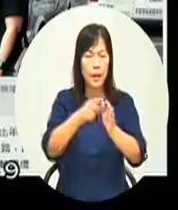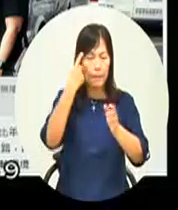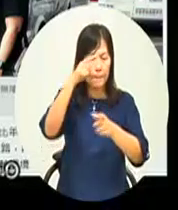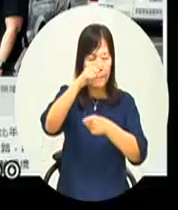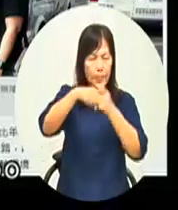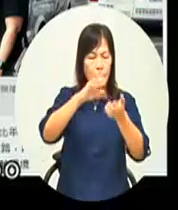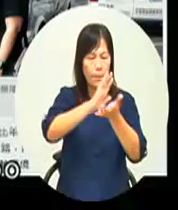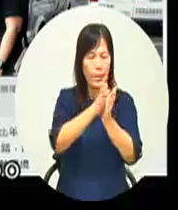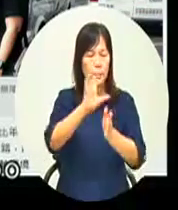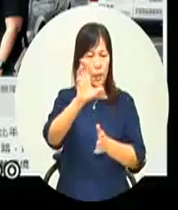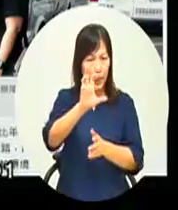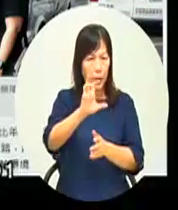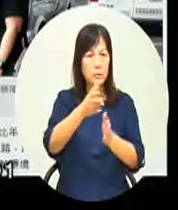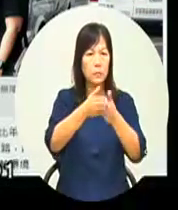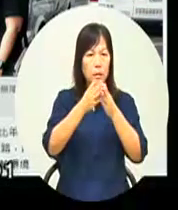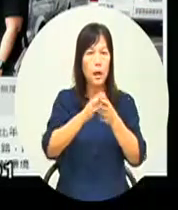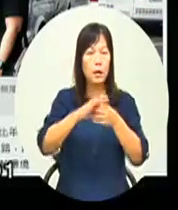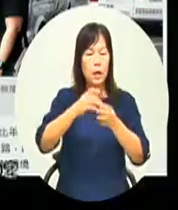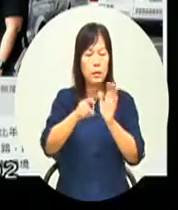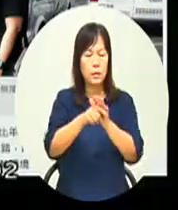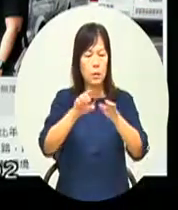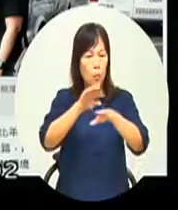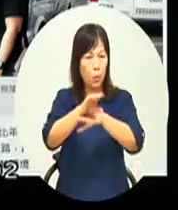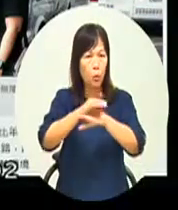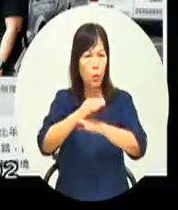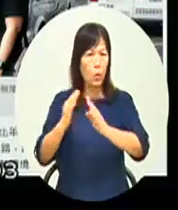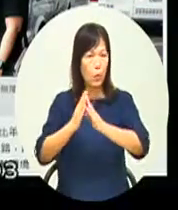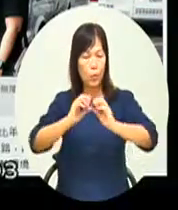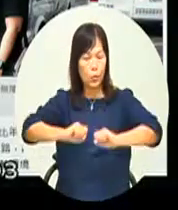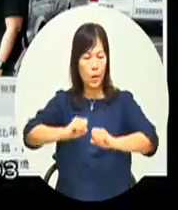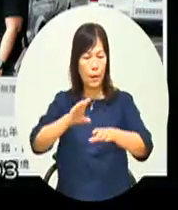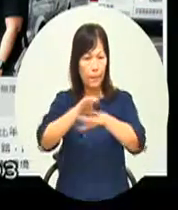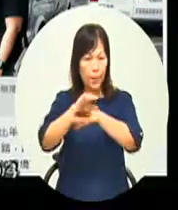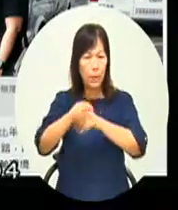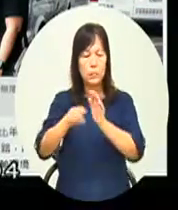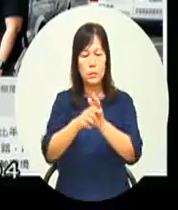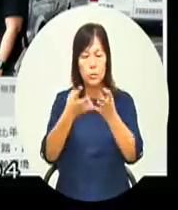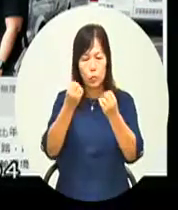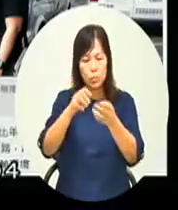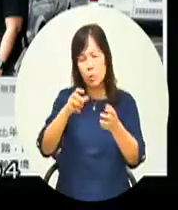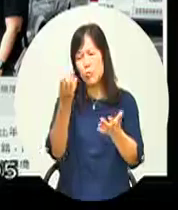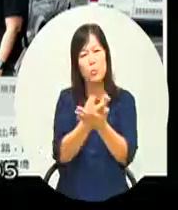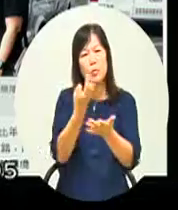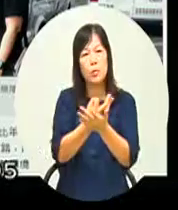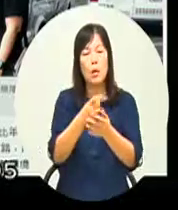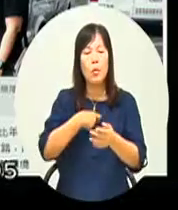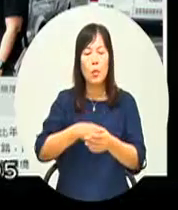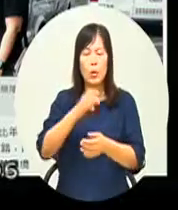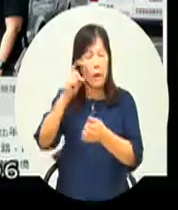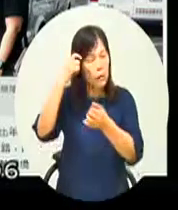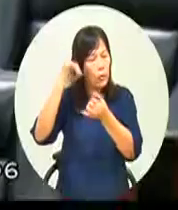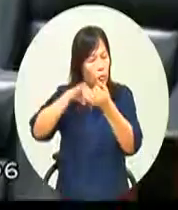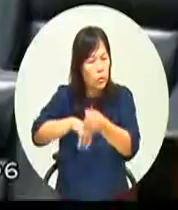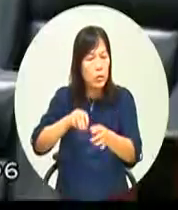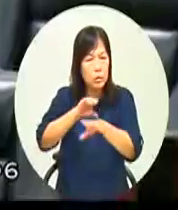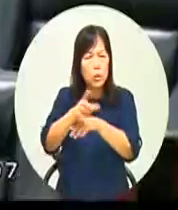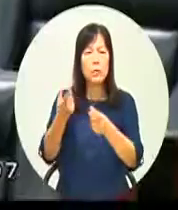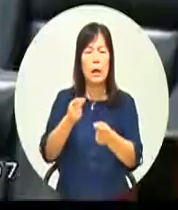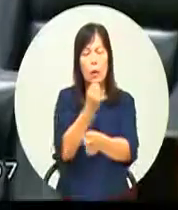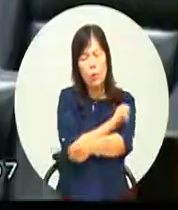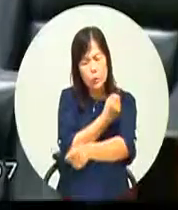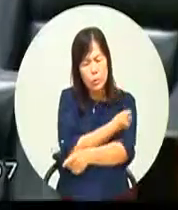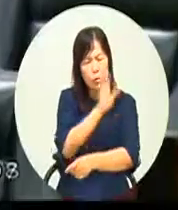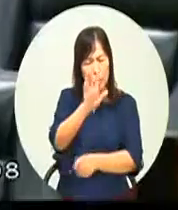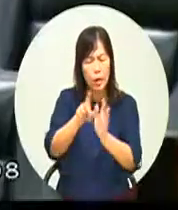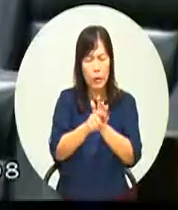实富康巴士我要跟局长报告说，其实量还是不足，然后要叫车要订车其实还是 很辛苦，就是还是要提